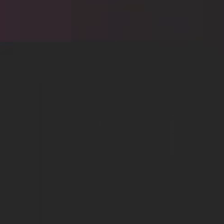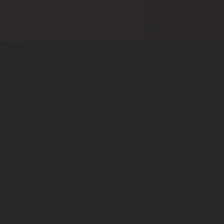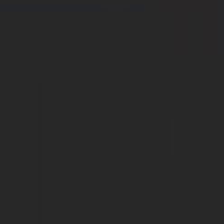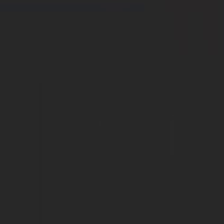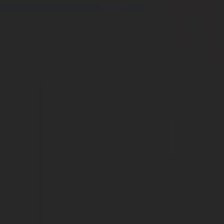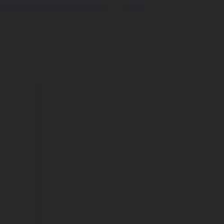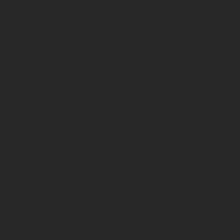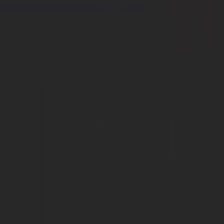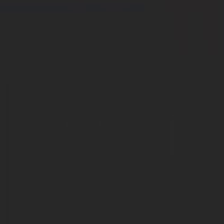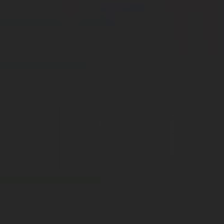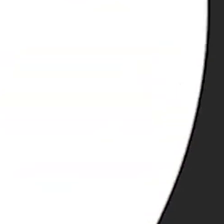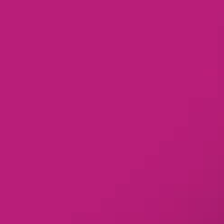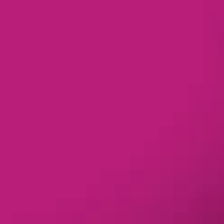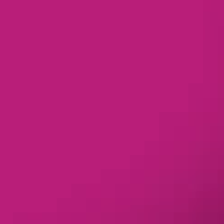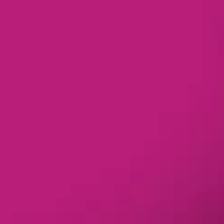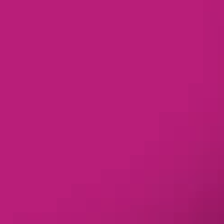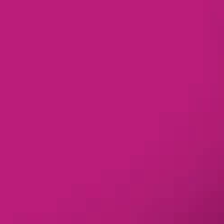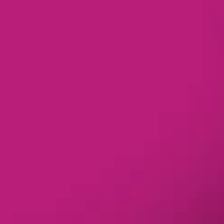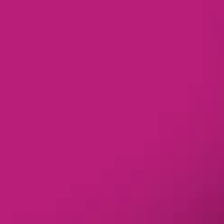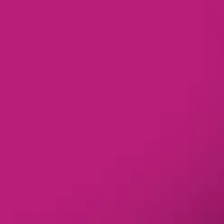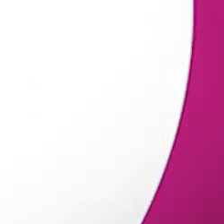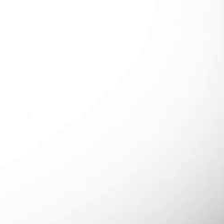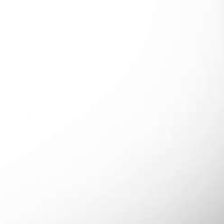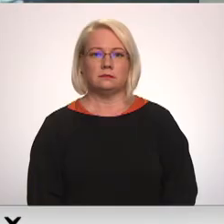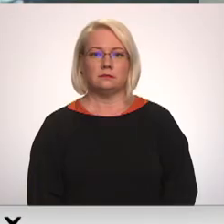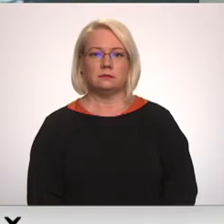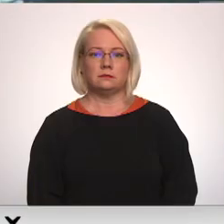Re! Viss ēters ir te!